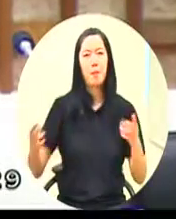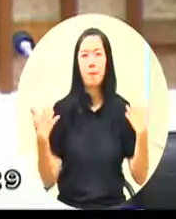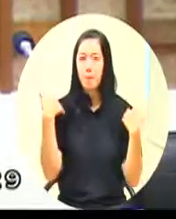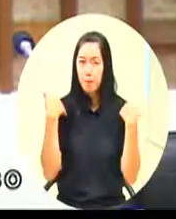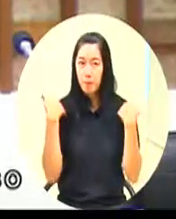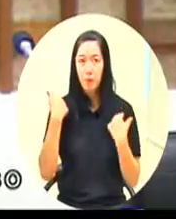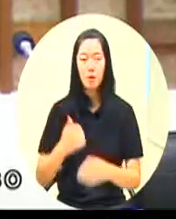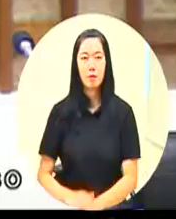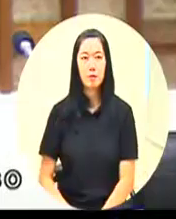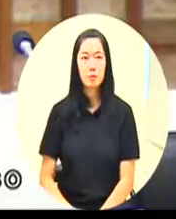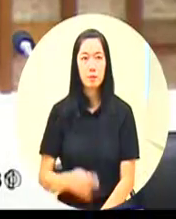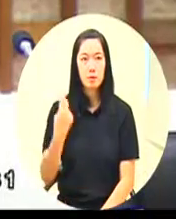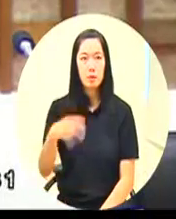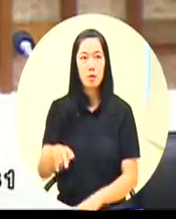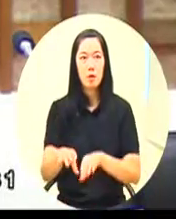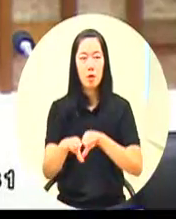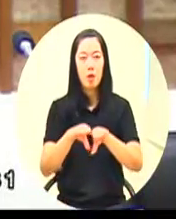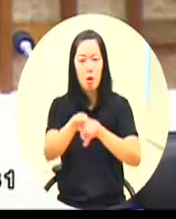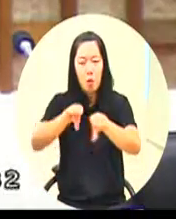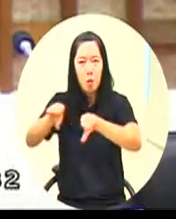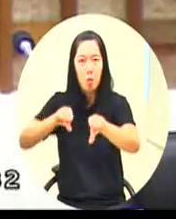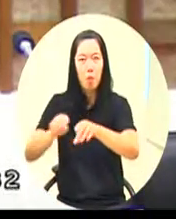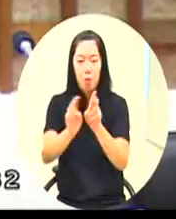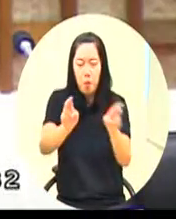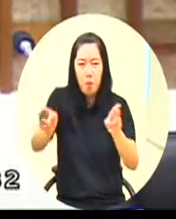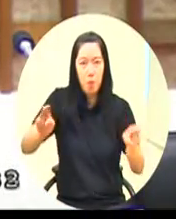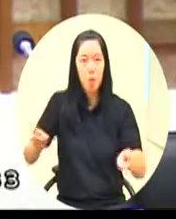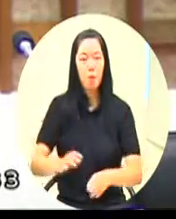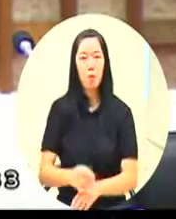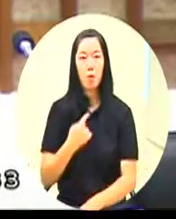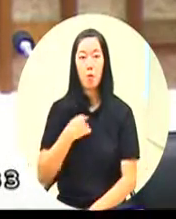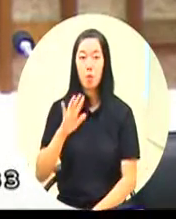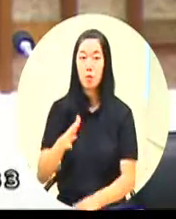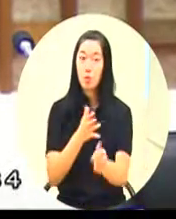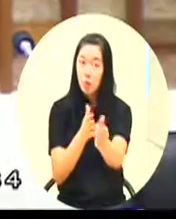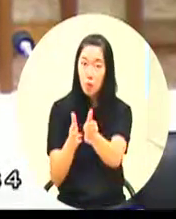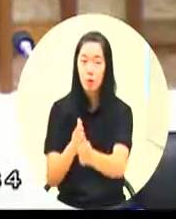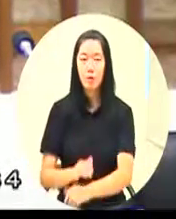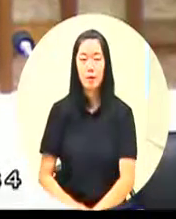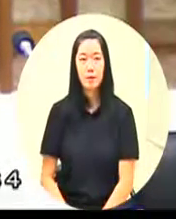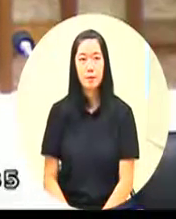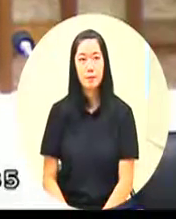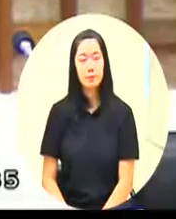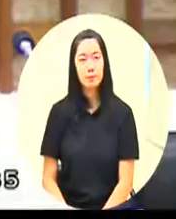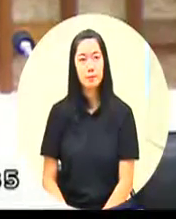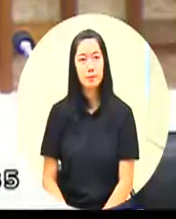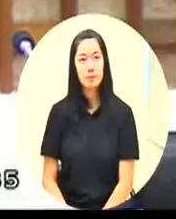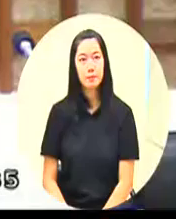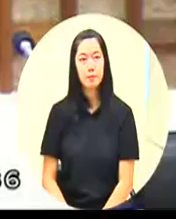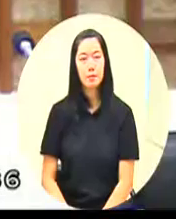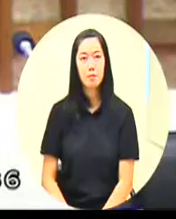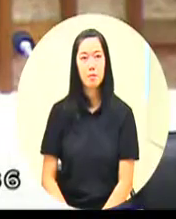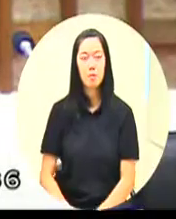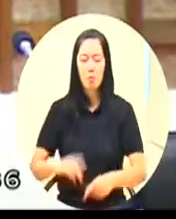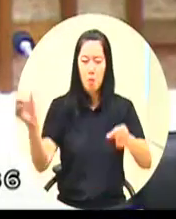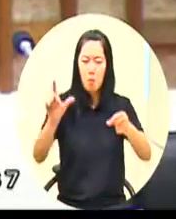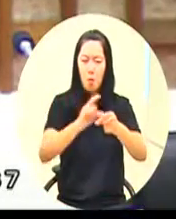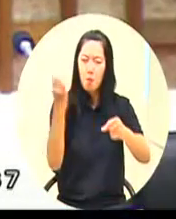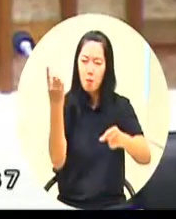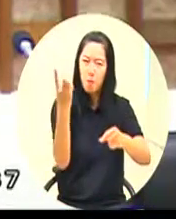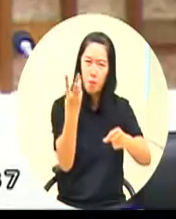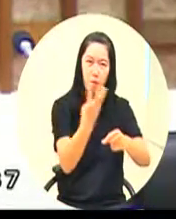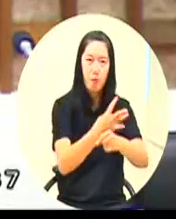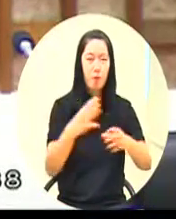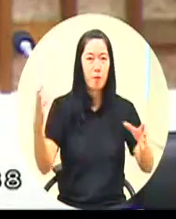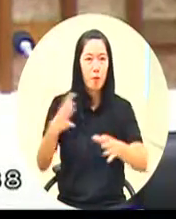那个各项的车辆都紧急调度。那我现在请教一下，我们现在就是这三个台风一起来所造成